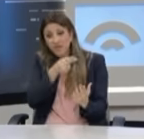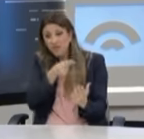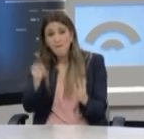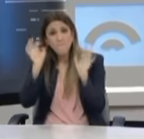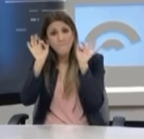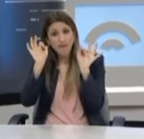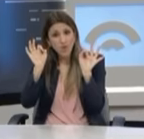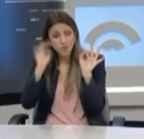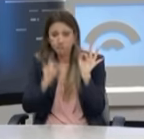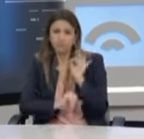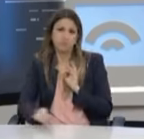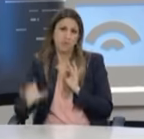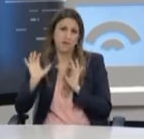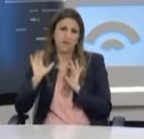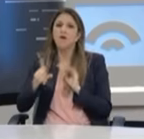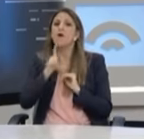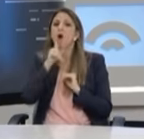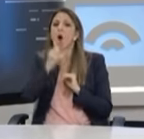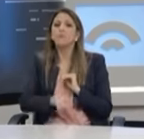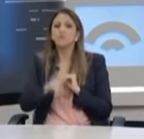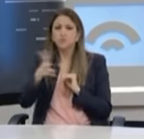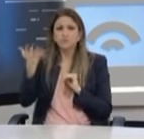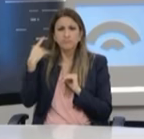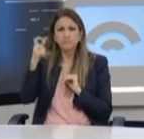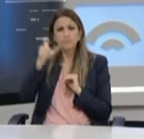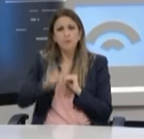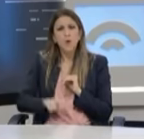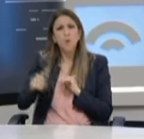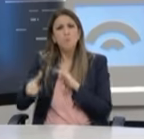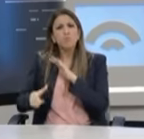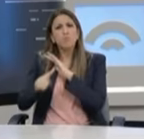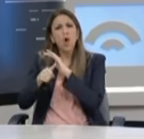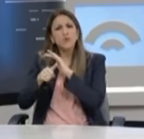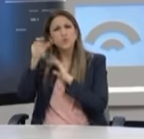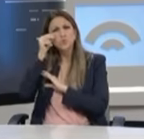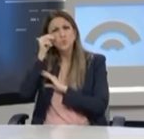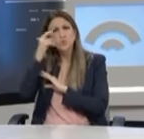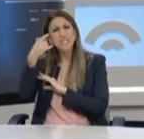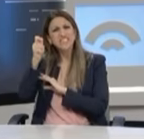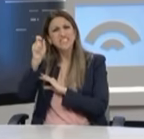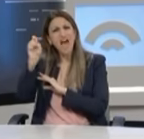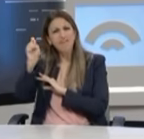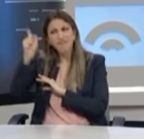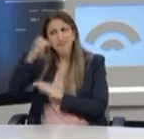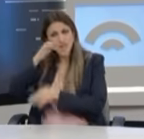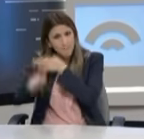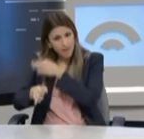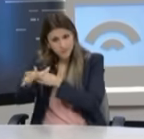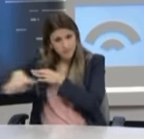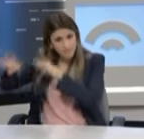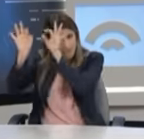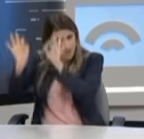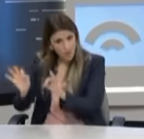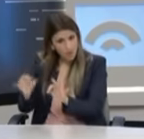Μακεδόνες, όπως έκανε ενώπιόν σας ο κύριος Ζάεφ και δεν ανοίξατε το στόμα σας.